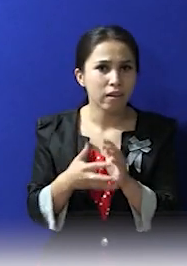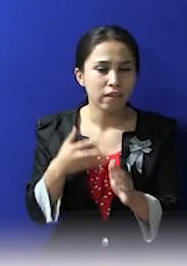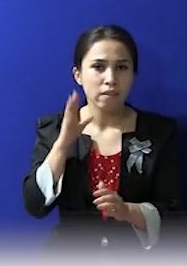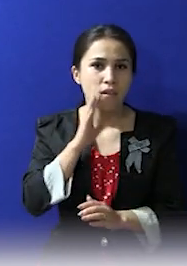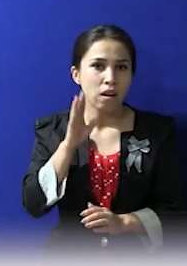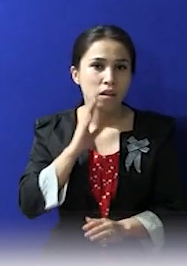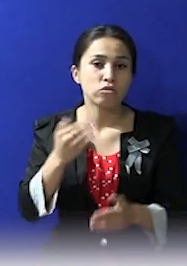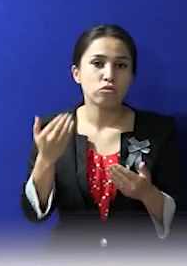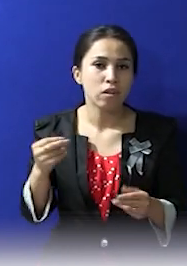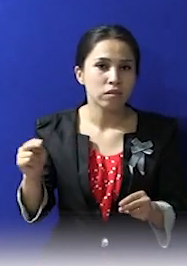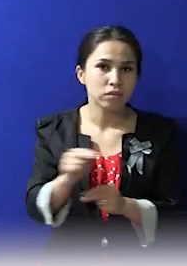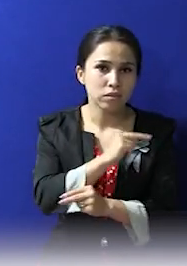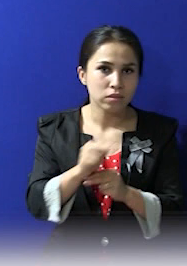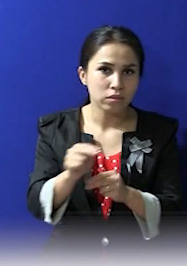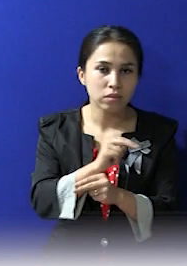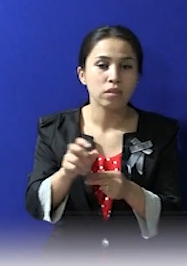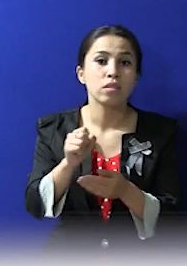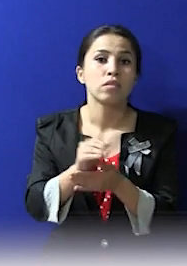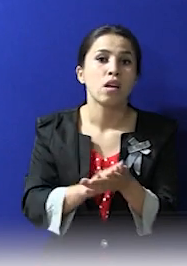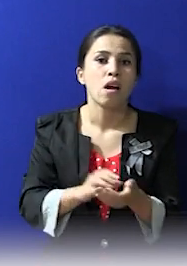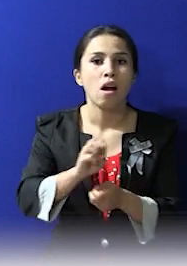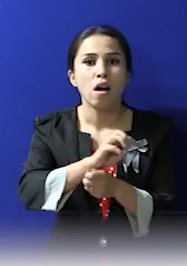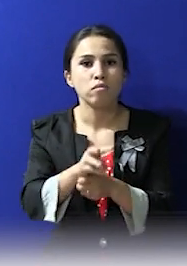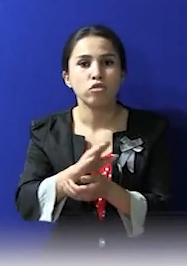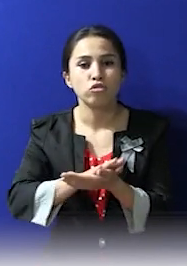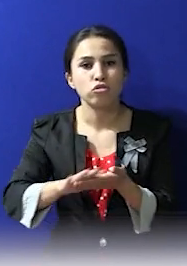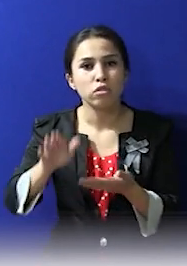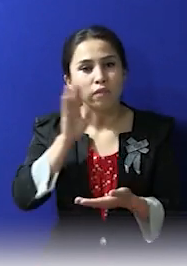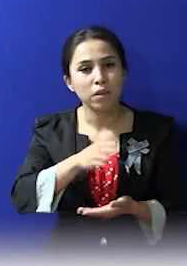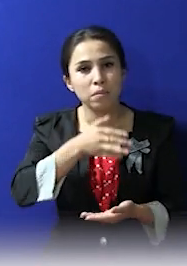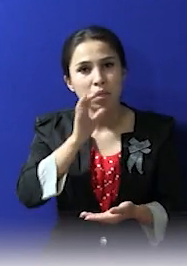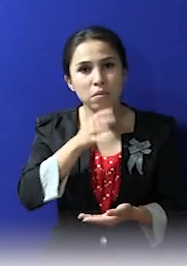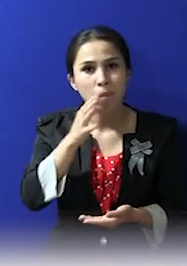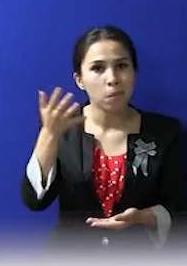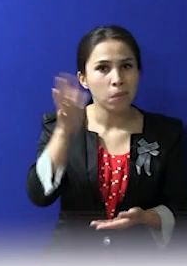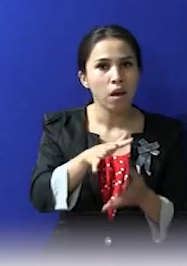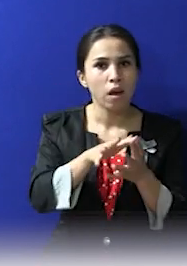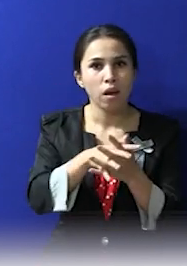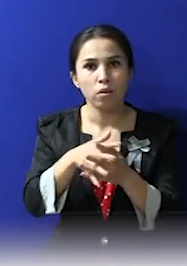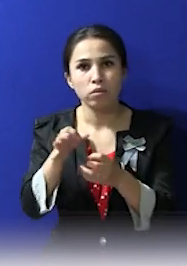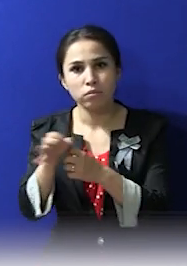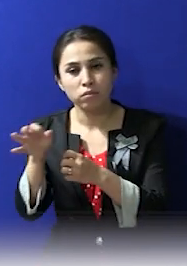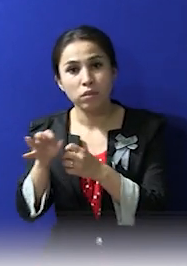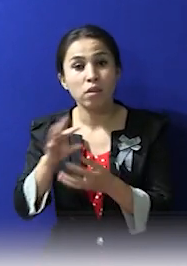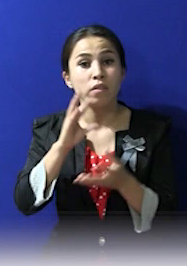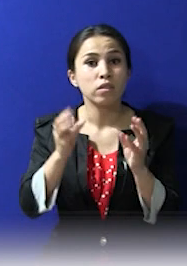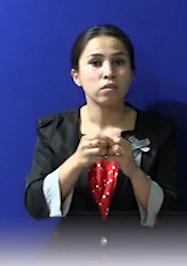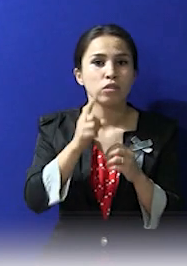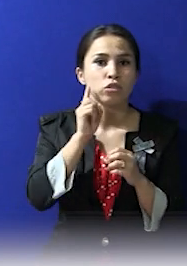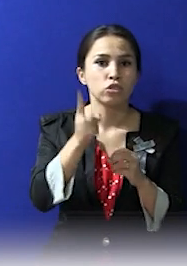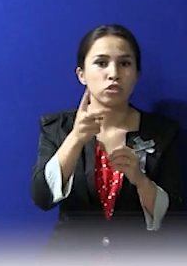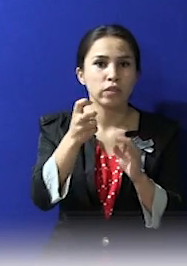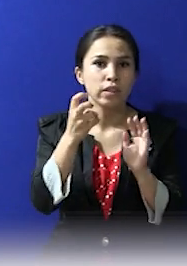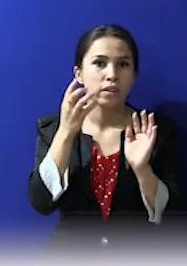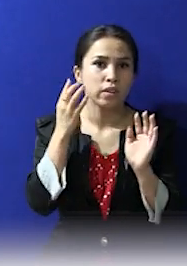регулирования природопользования Аслана Уразбекова, в области расположены 163 полигона твердых бытовых отходов, где аккумулировано